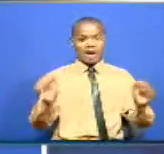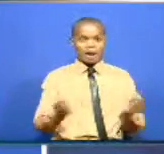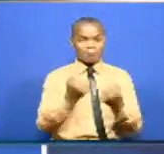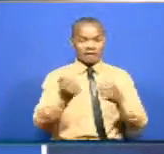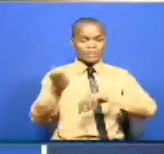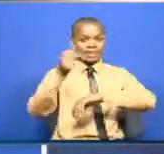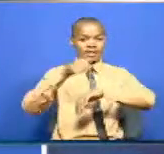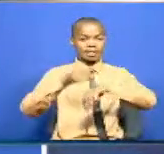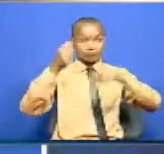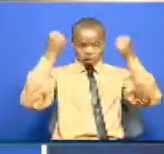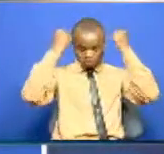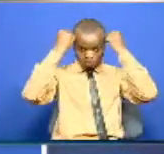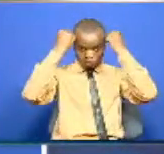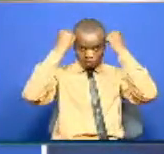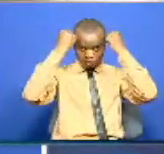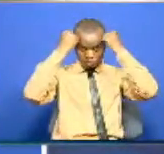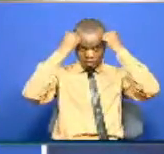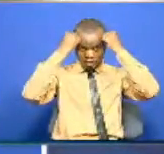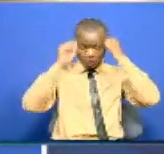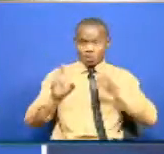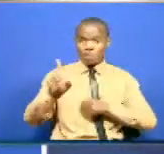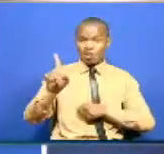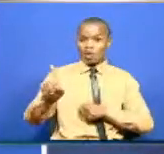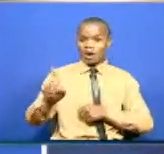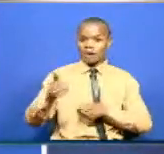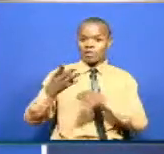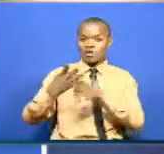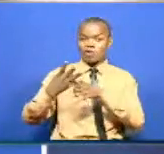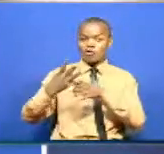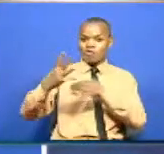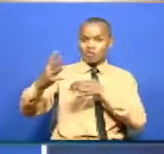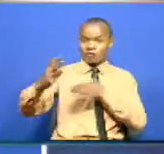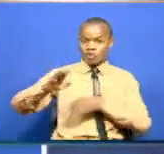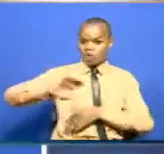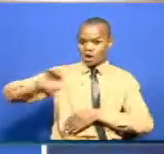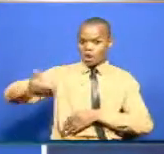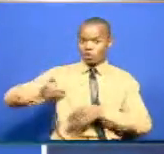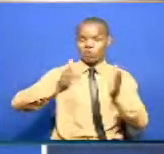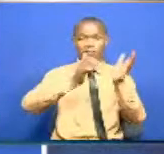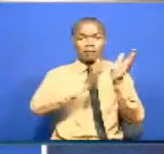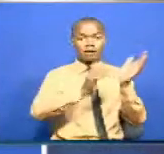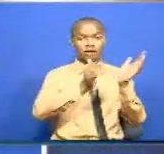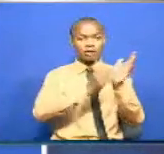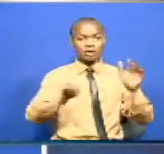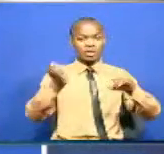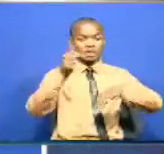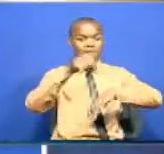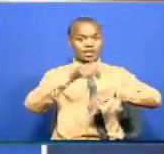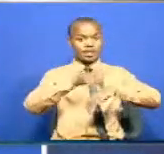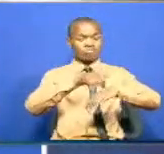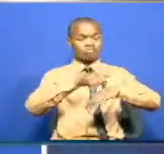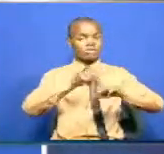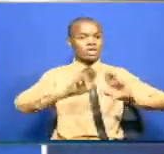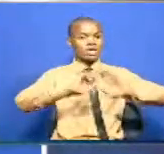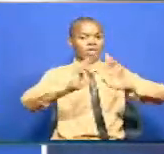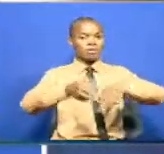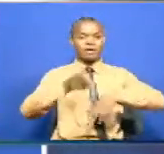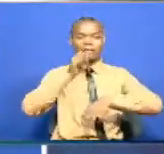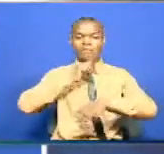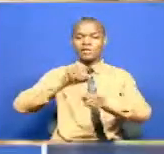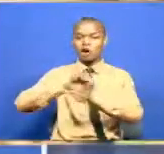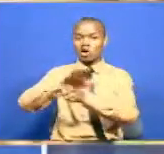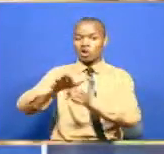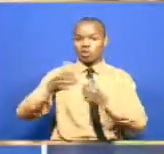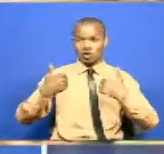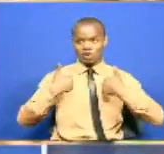huku mwanafunzi mmoja wa kidato cha 4 kwenye kaunti ya Machakos akithibitisha kuwa na ugonjwa wa COVID-19.